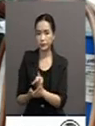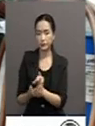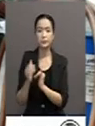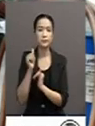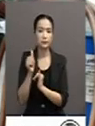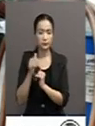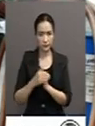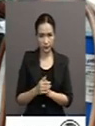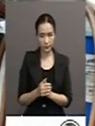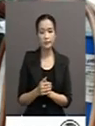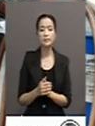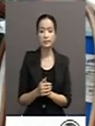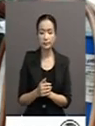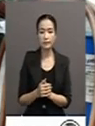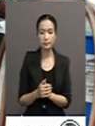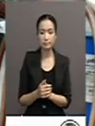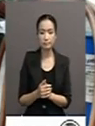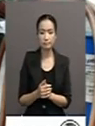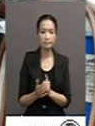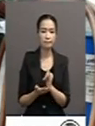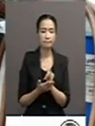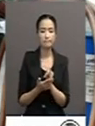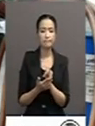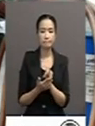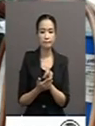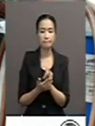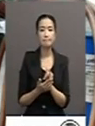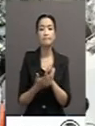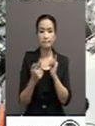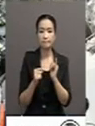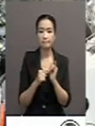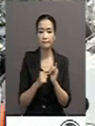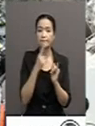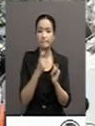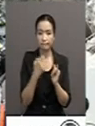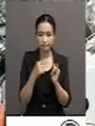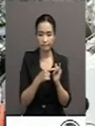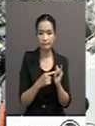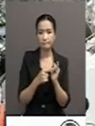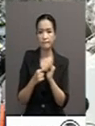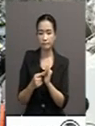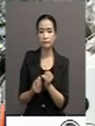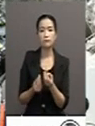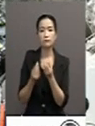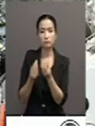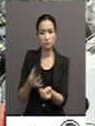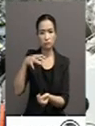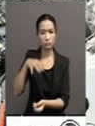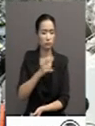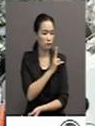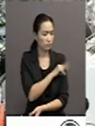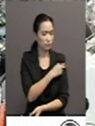ฮได้นะครับแล้วก็ลำเลียงแบบส่งต่อขึ้นมาก่อนจะนำร่างของผู้เสียชีวิตไปที่นิติเวชของโรงพยาบาลจุฬ